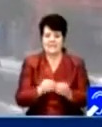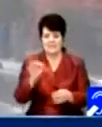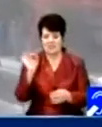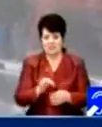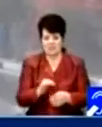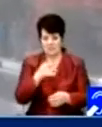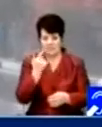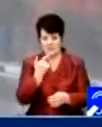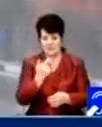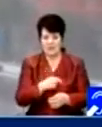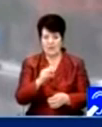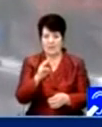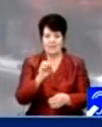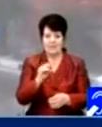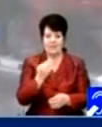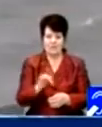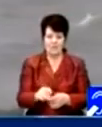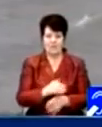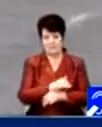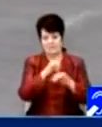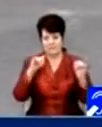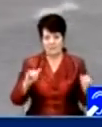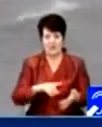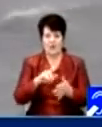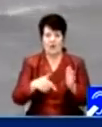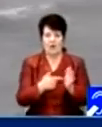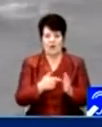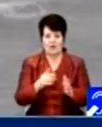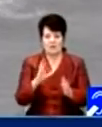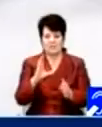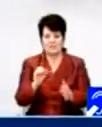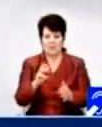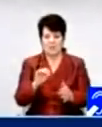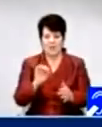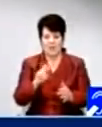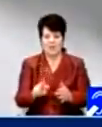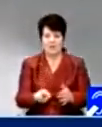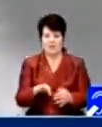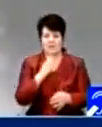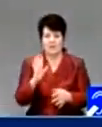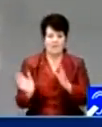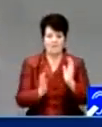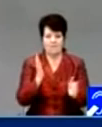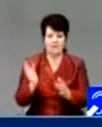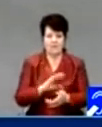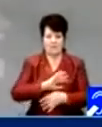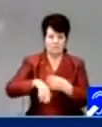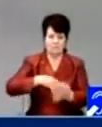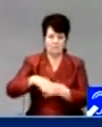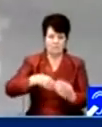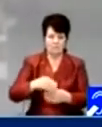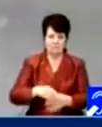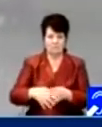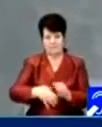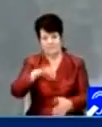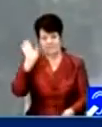Nippon, dar taifunul avansează. În Kyoto, orașul samuraiilor, pe vremuri capitala Imperiului, vântul deosebit de violent a smuls acoperișul